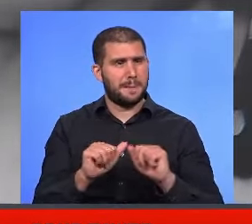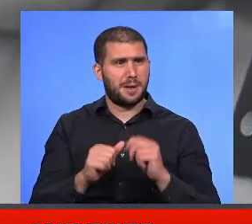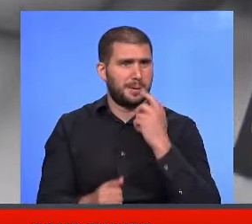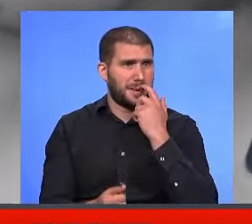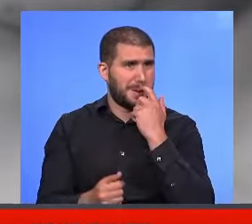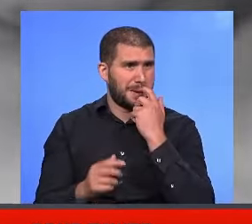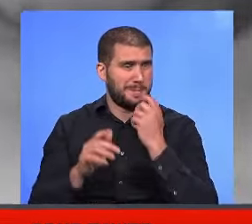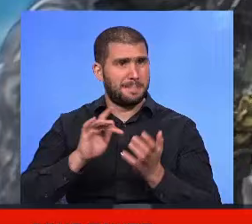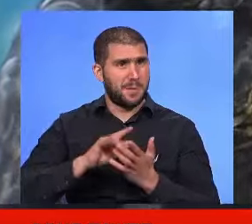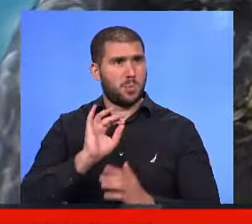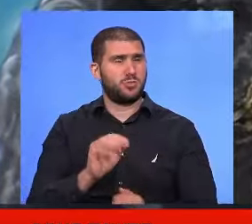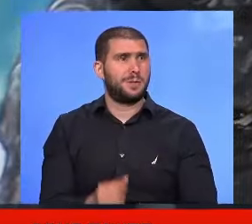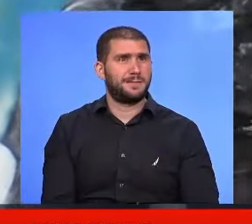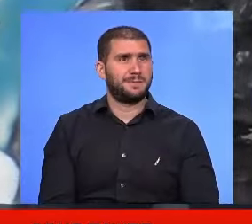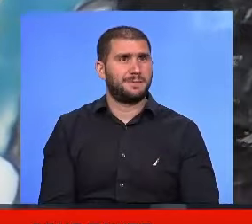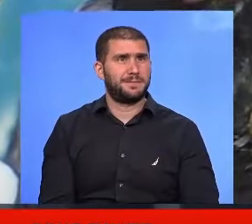שהיא, המקום שלה.